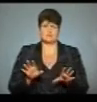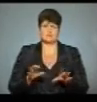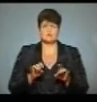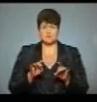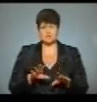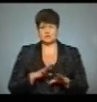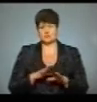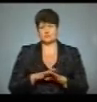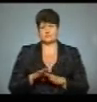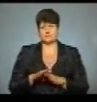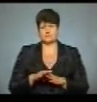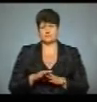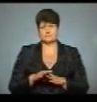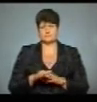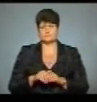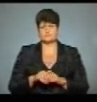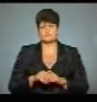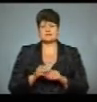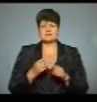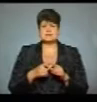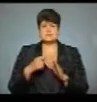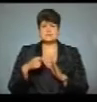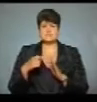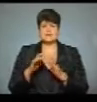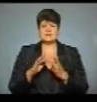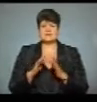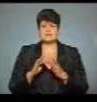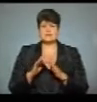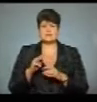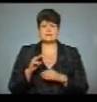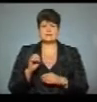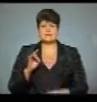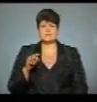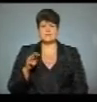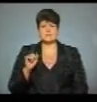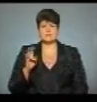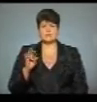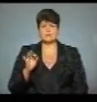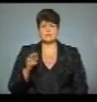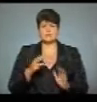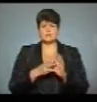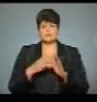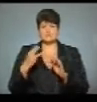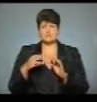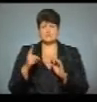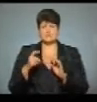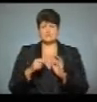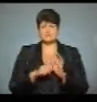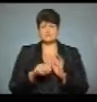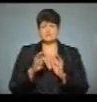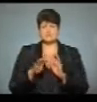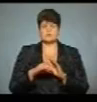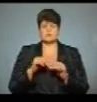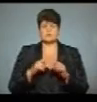було виконано. Це кадри інтернет-видання «Терміново». У 8:30 комісія 164-го